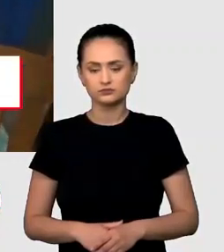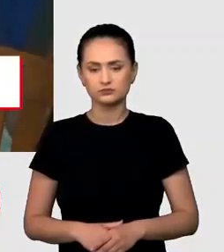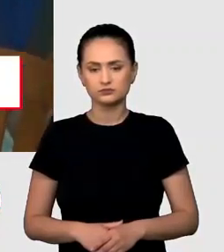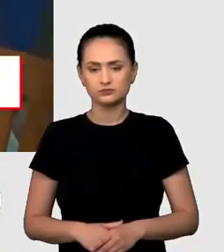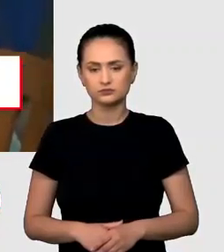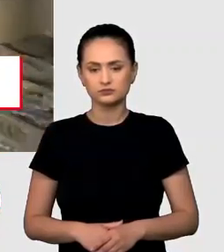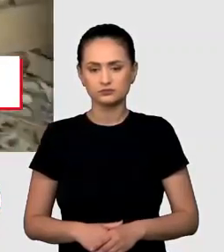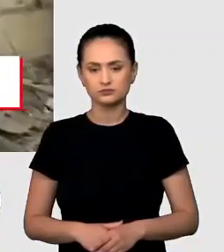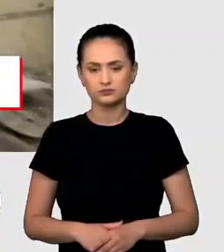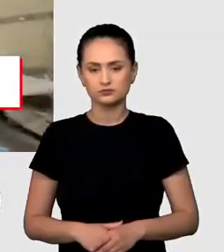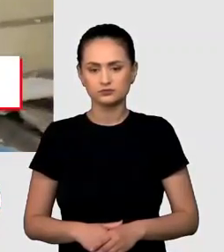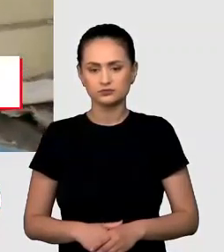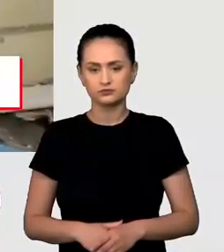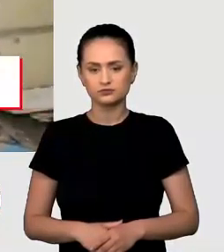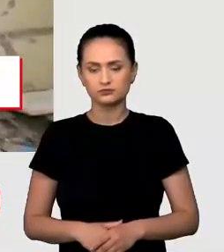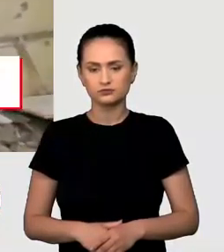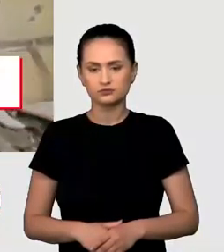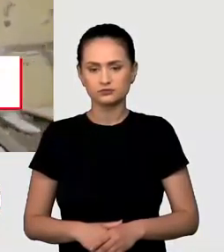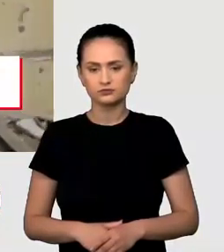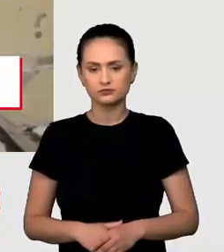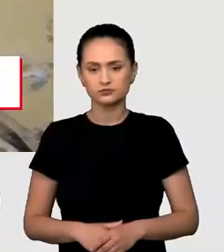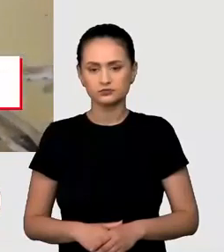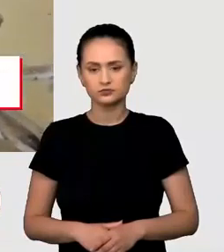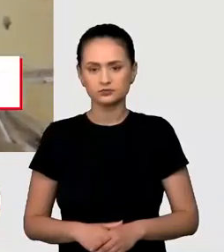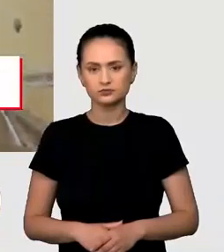разрушено. Посидите, посмотрите.